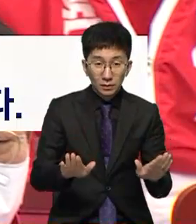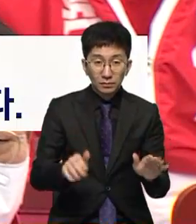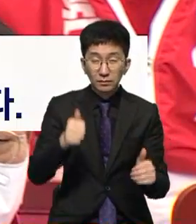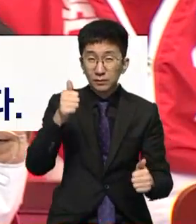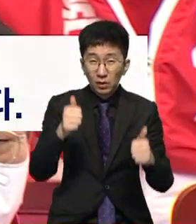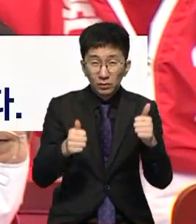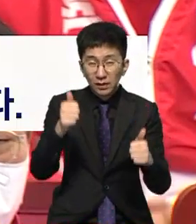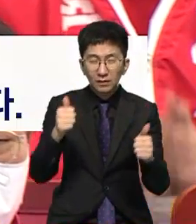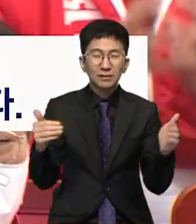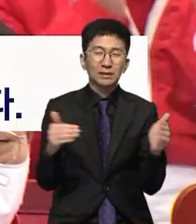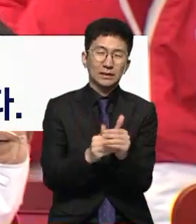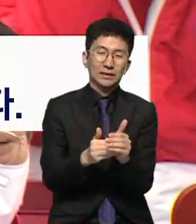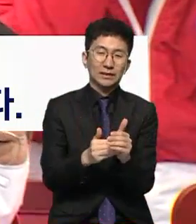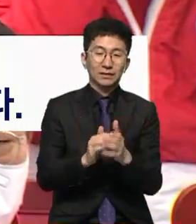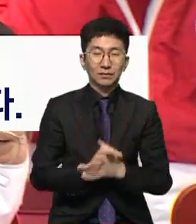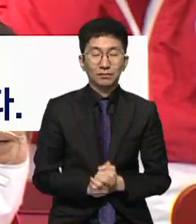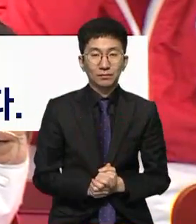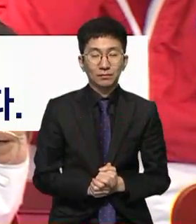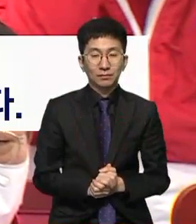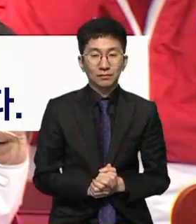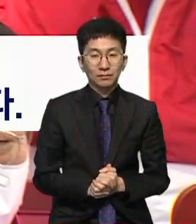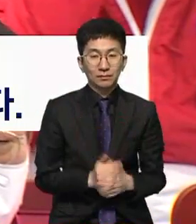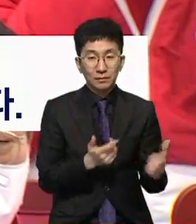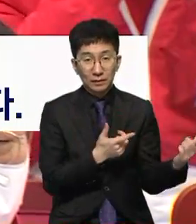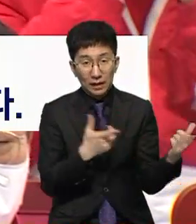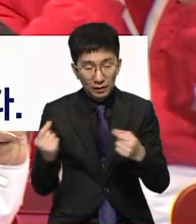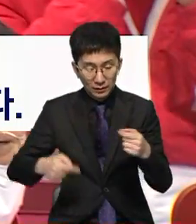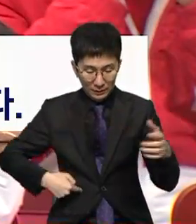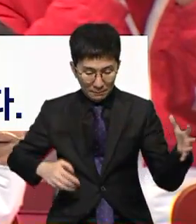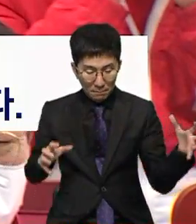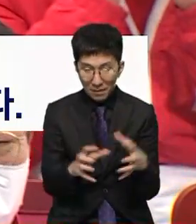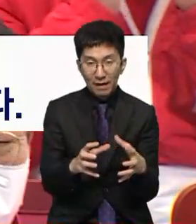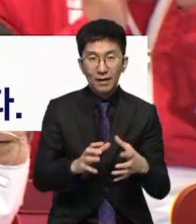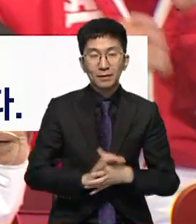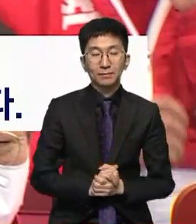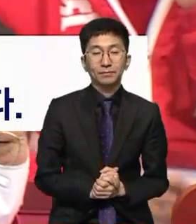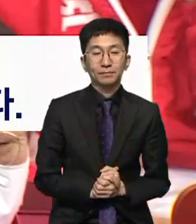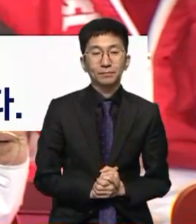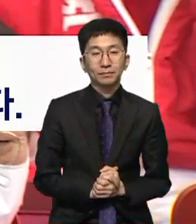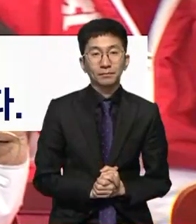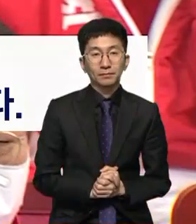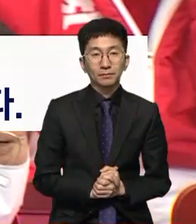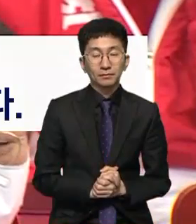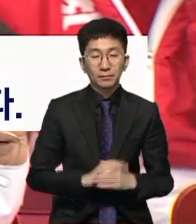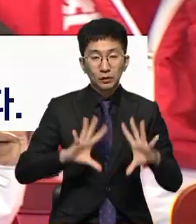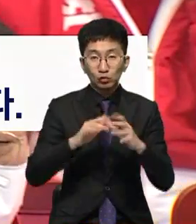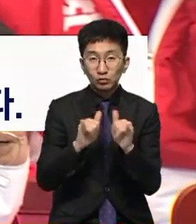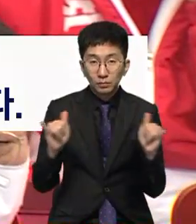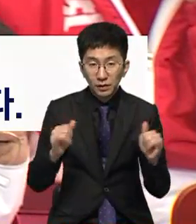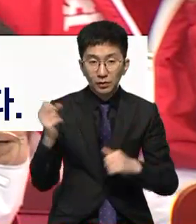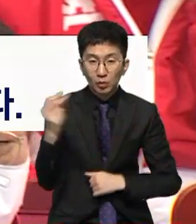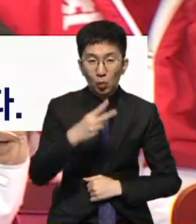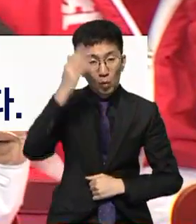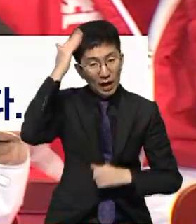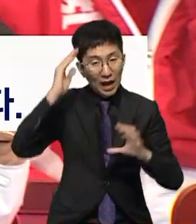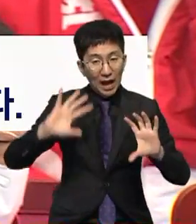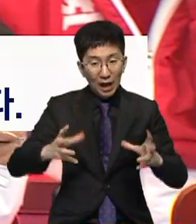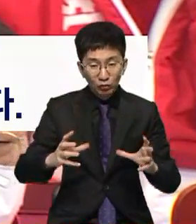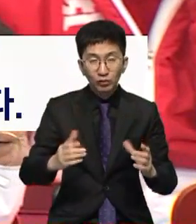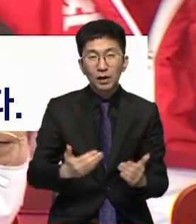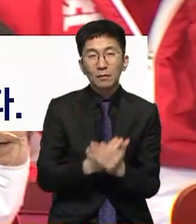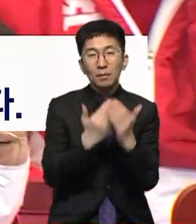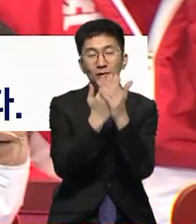우리 경쟁은 일단 끝났고 우리 모두 힘을 합쳐서 우리 국민과